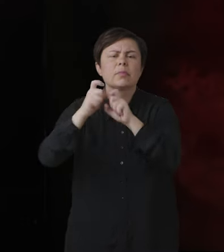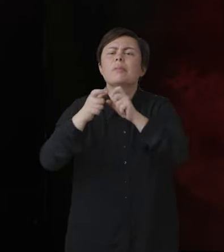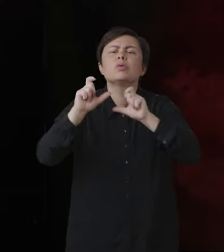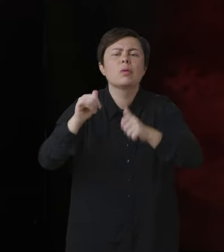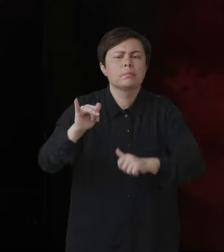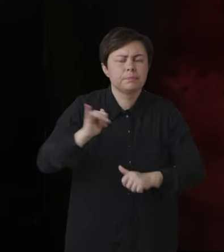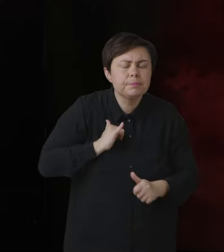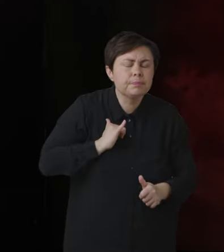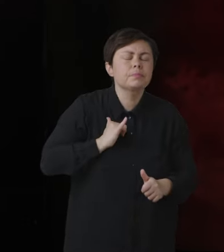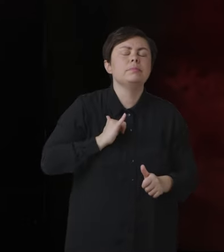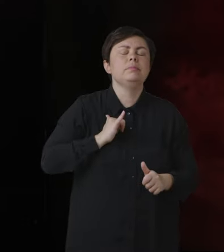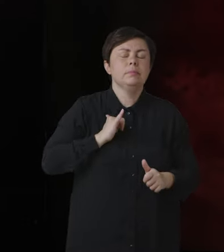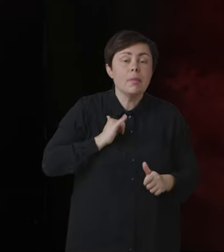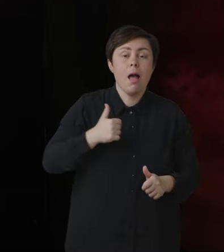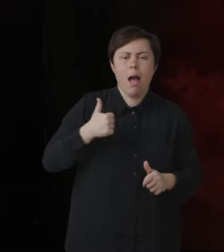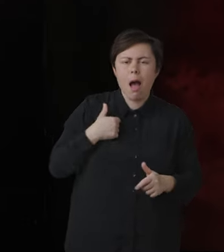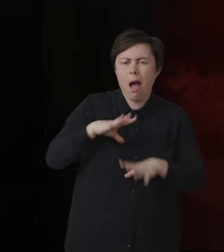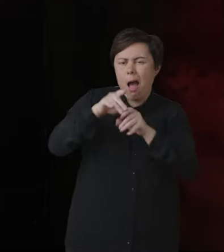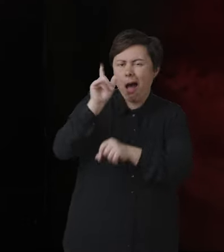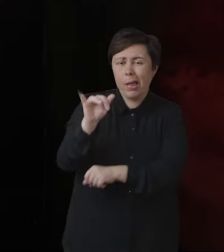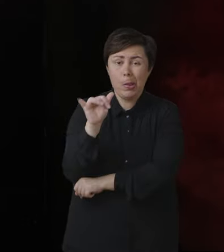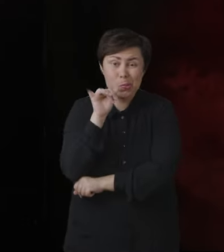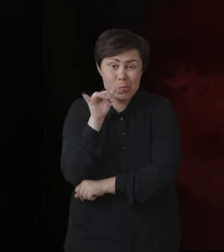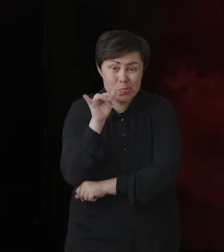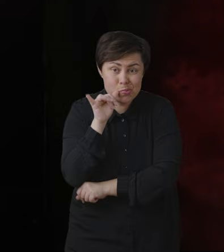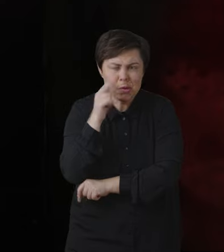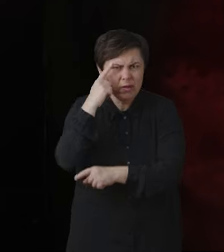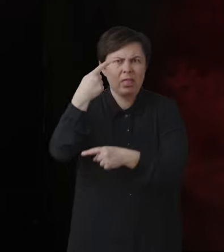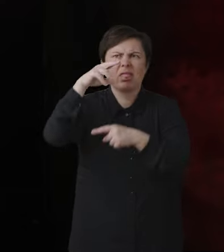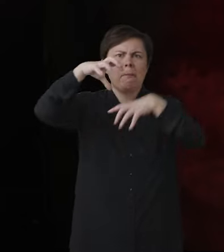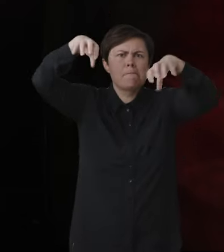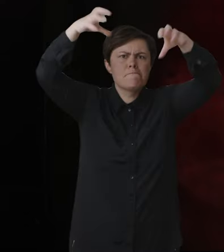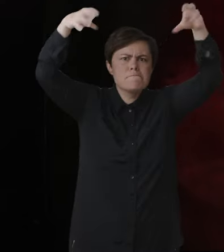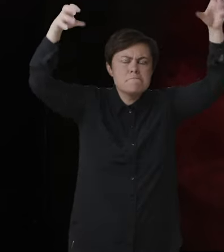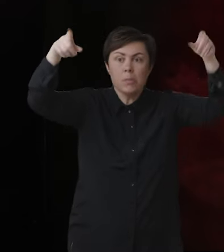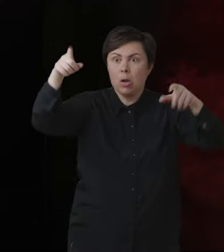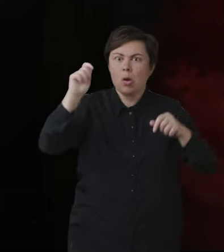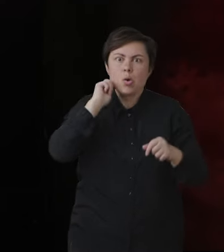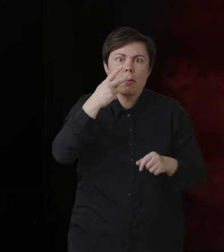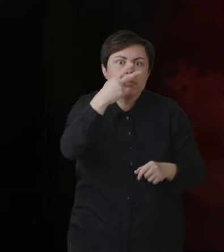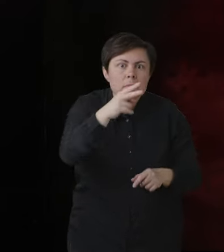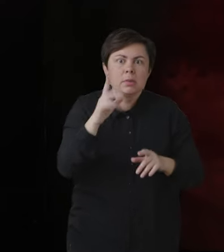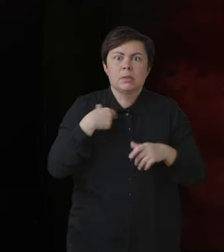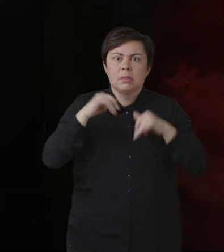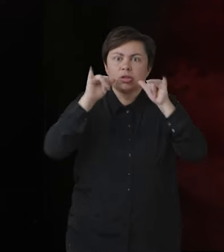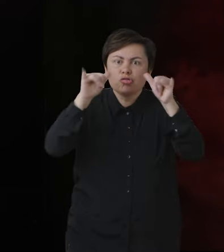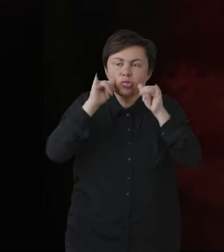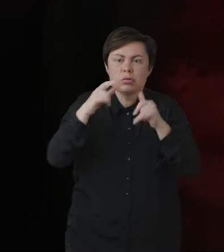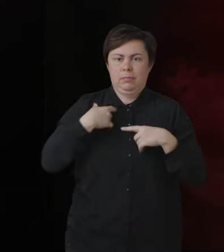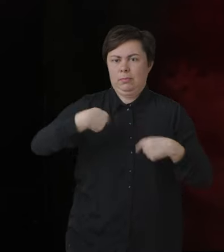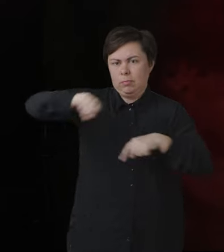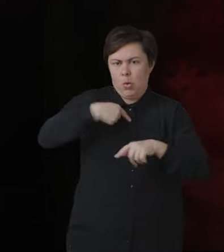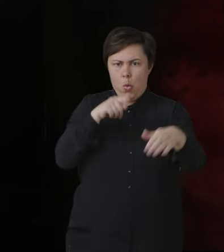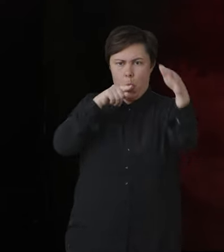No, a my zaczęli palić papierosy, no i dymu naleciało. I ona zaczęła krzyczeć, to my noga przez okno, nie? No